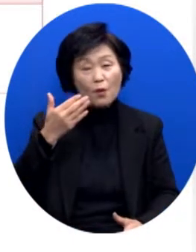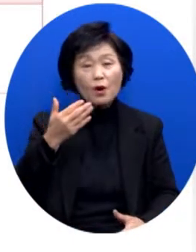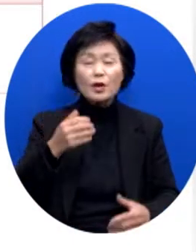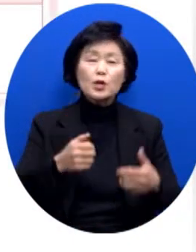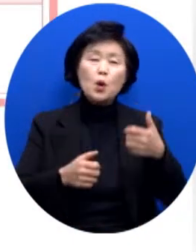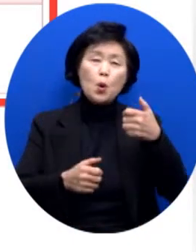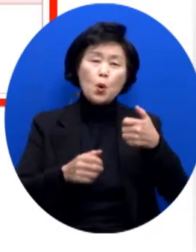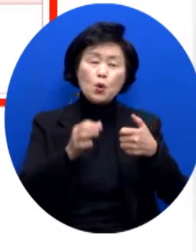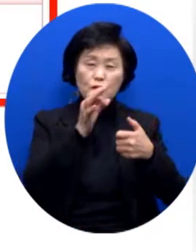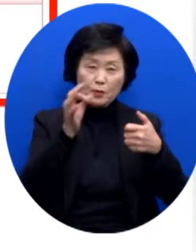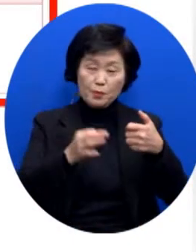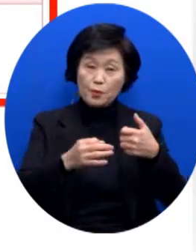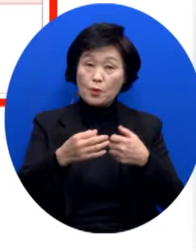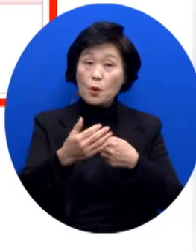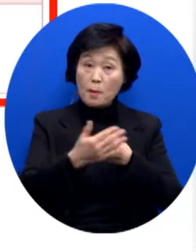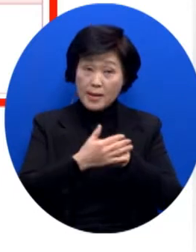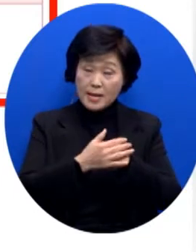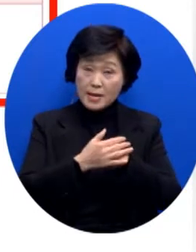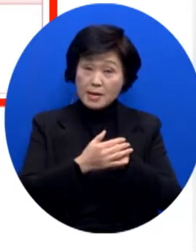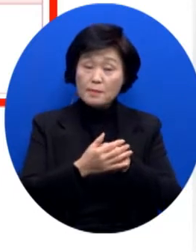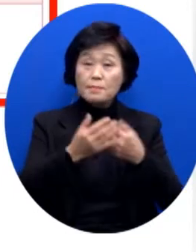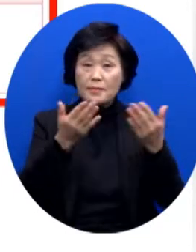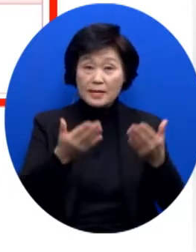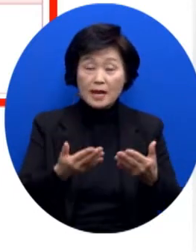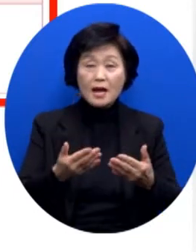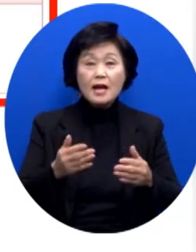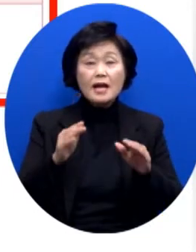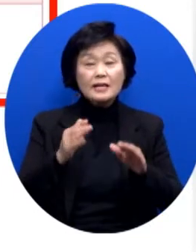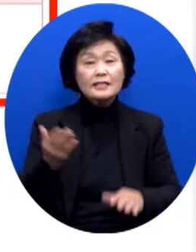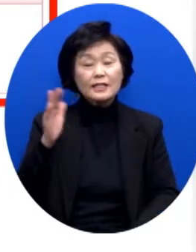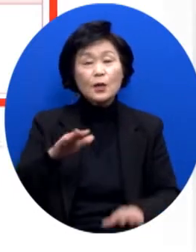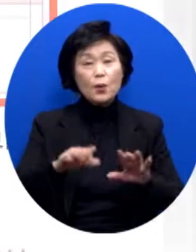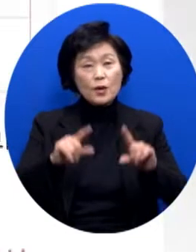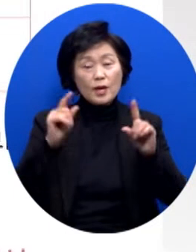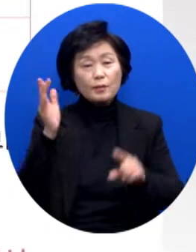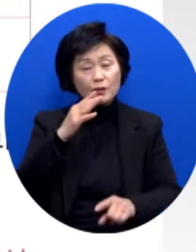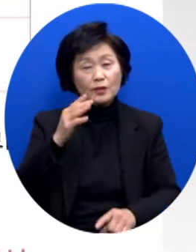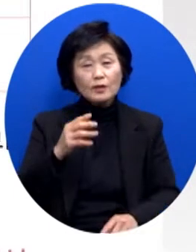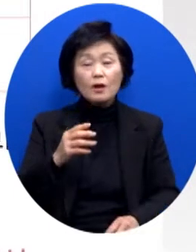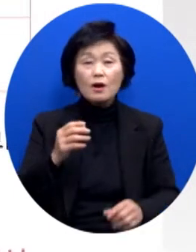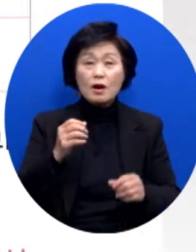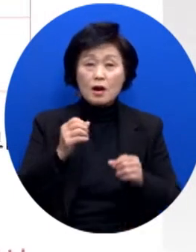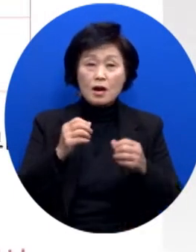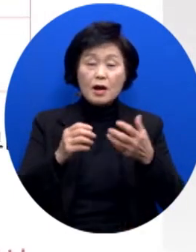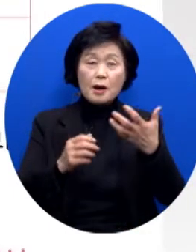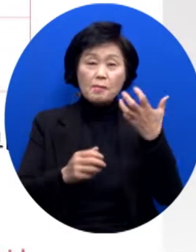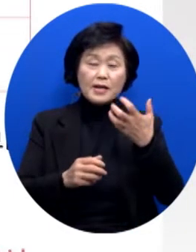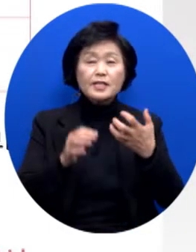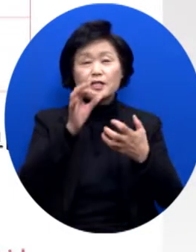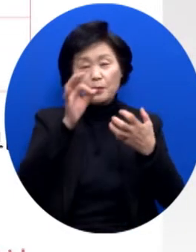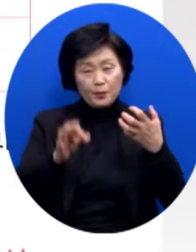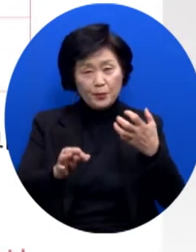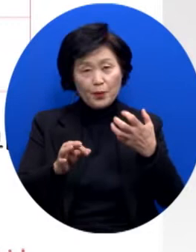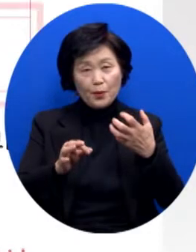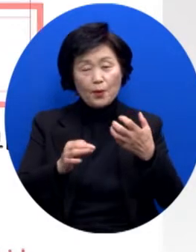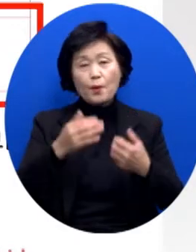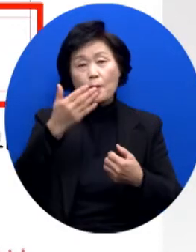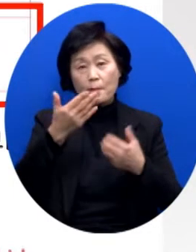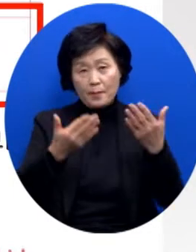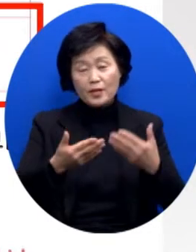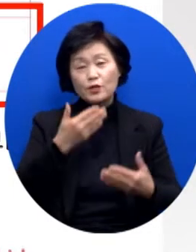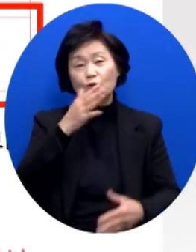받았지만 올해부터는 12개월 내내 80퍼센트를 봤습니다 이 때 부모 모두 육아휴직을 사용한다면